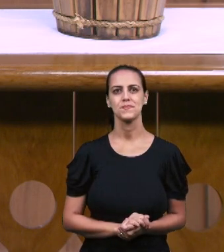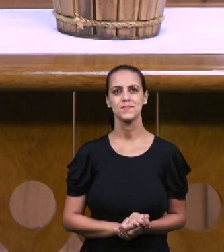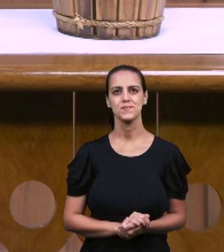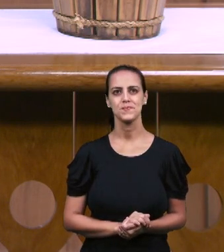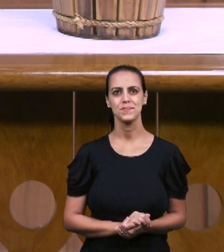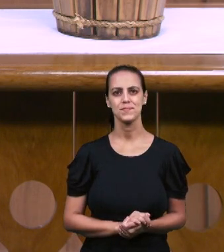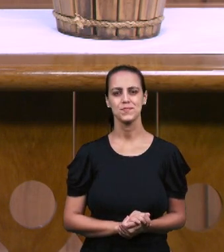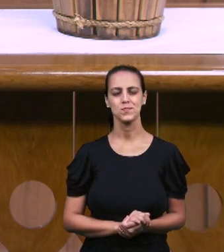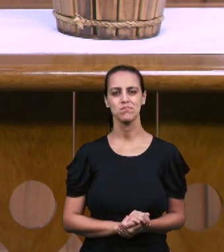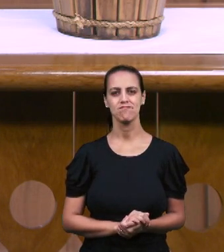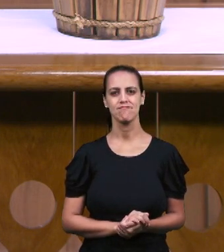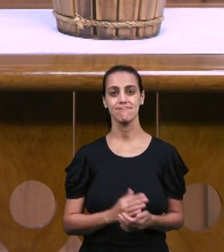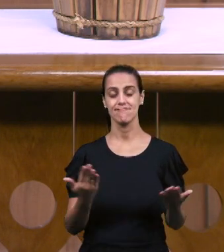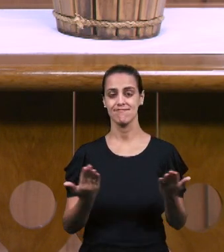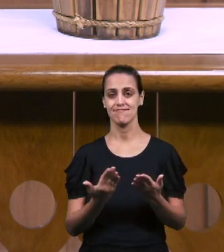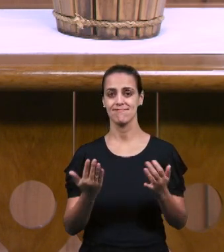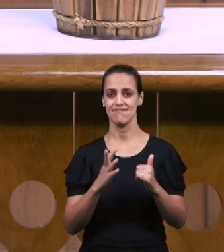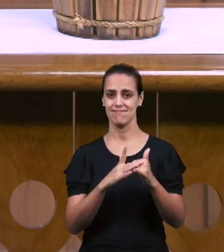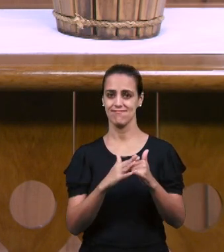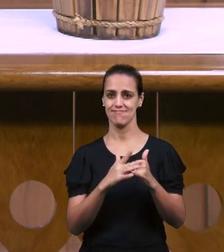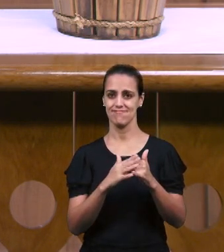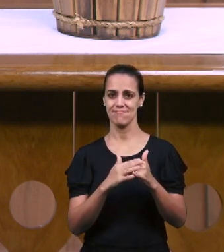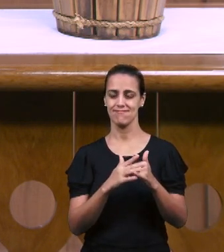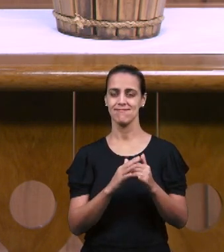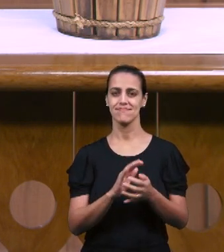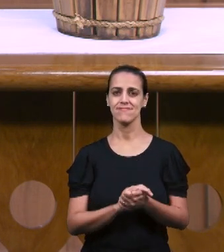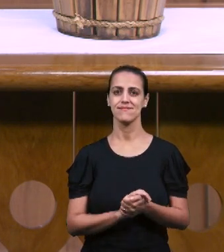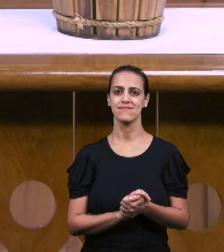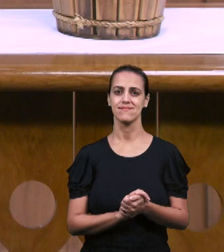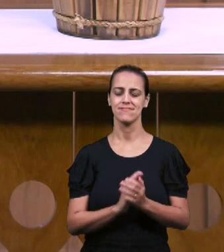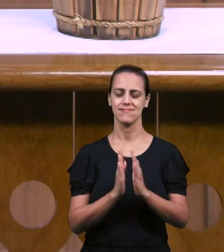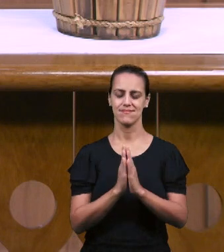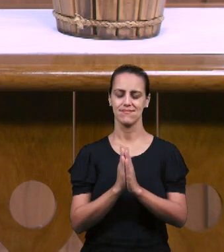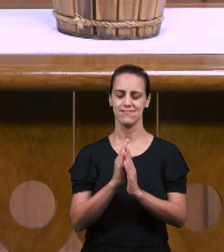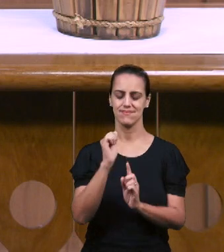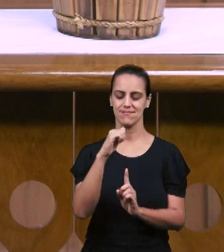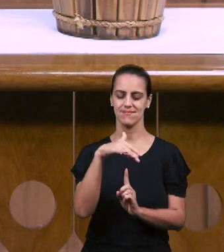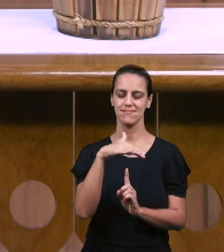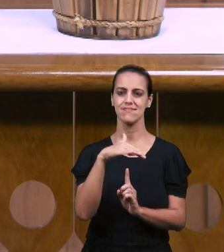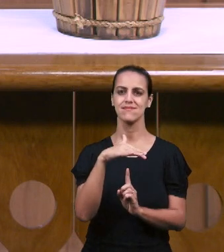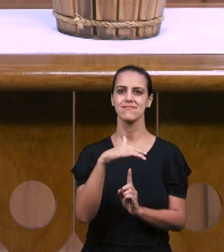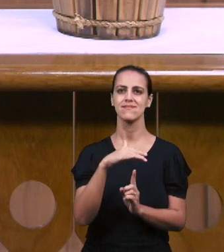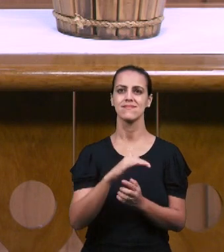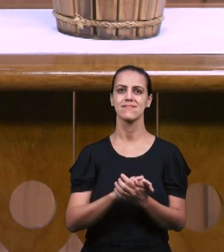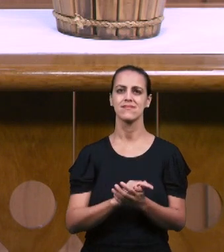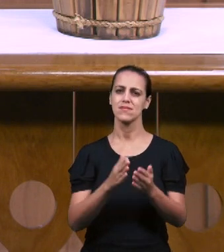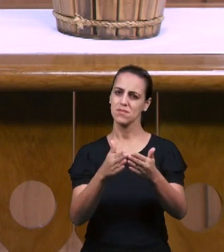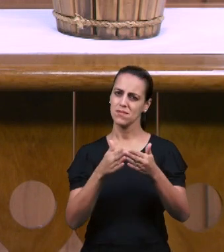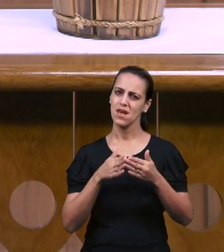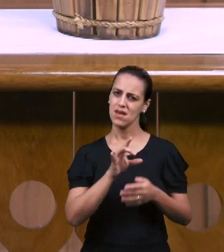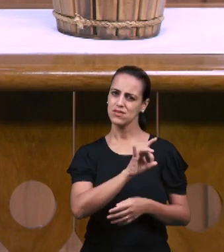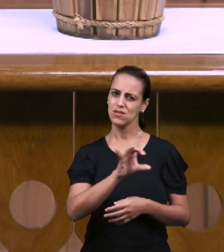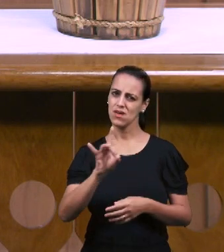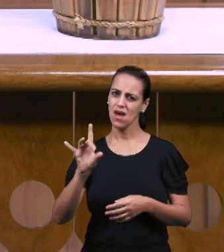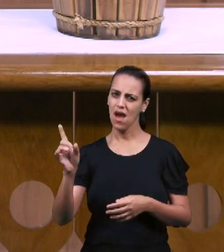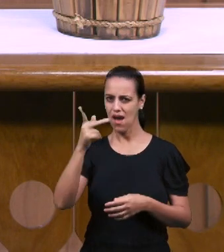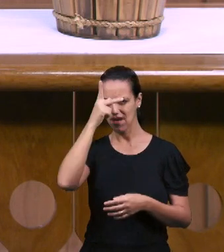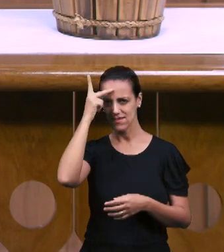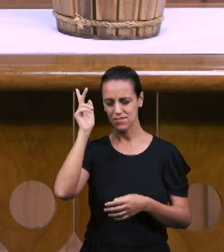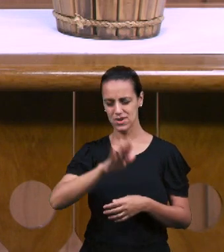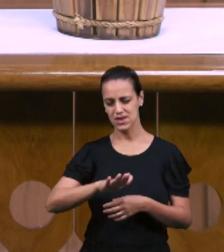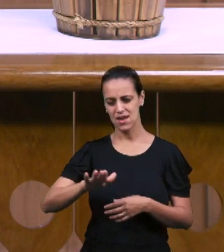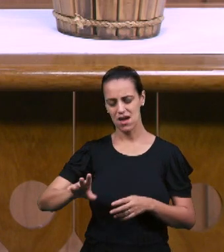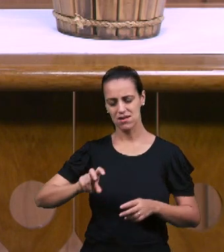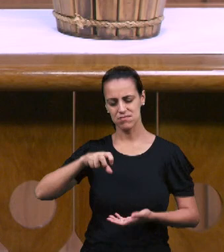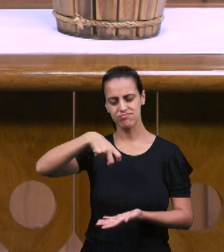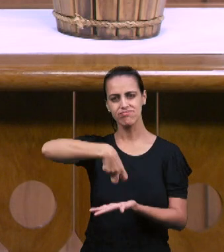dans la transmission via YouTube. Nous allons prier notre Dieu et nous demandons que chacun puisse se mettre devant